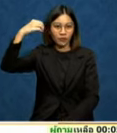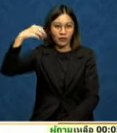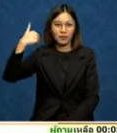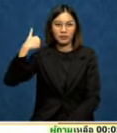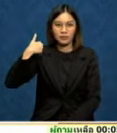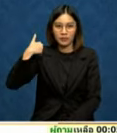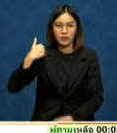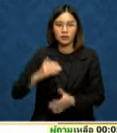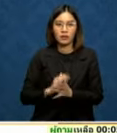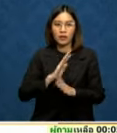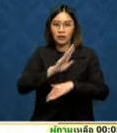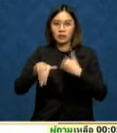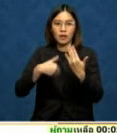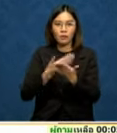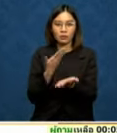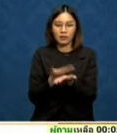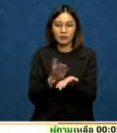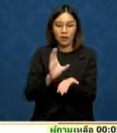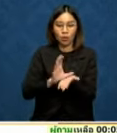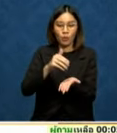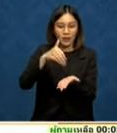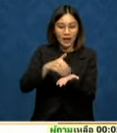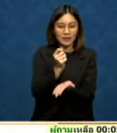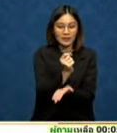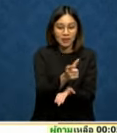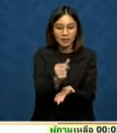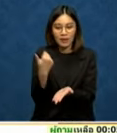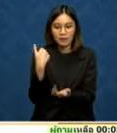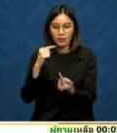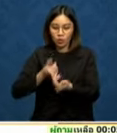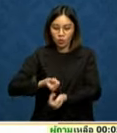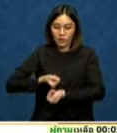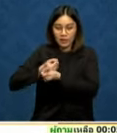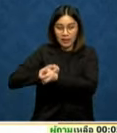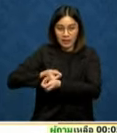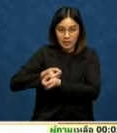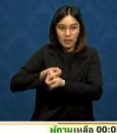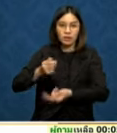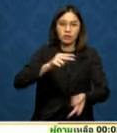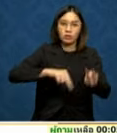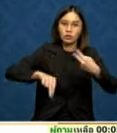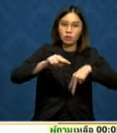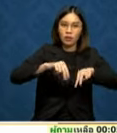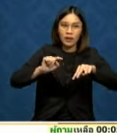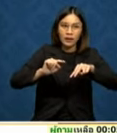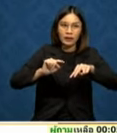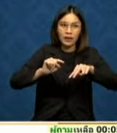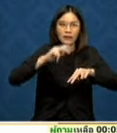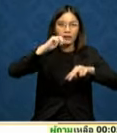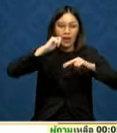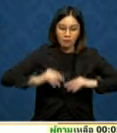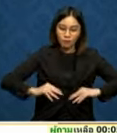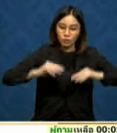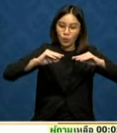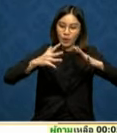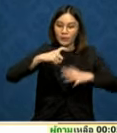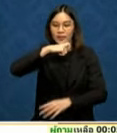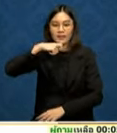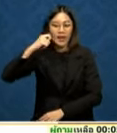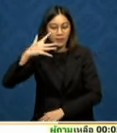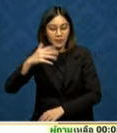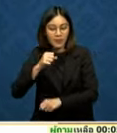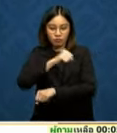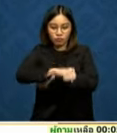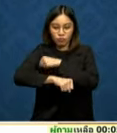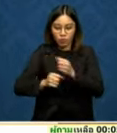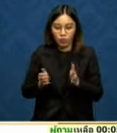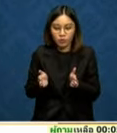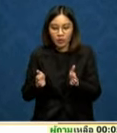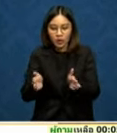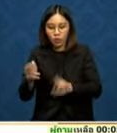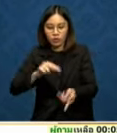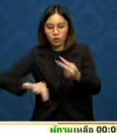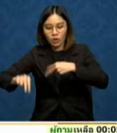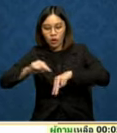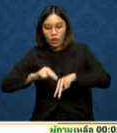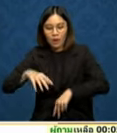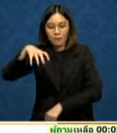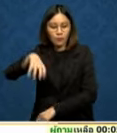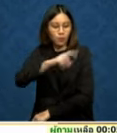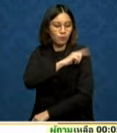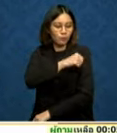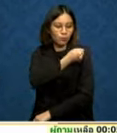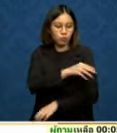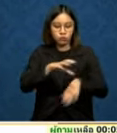Hi